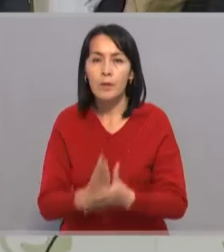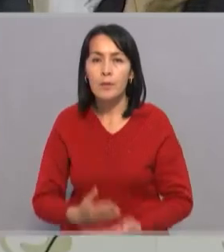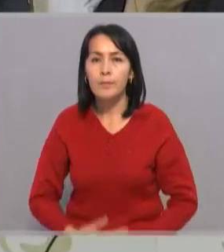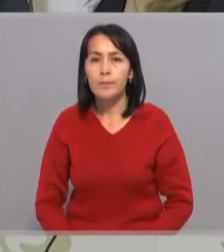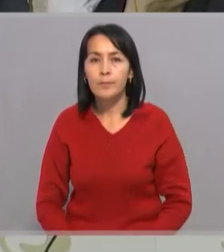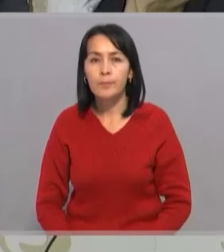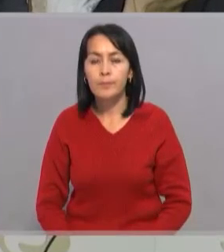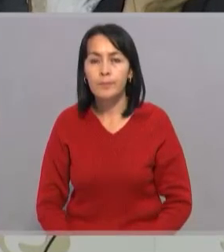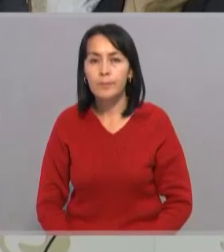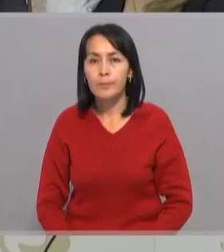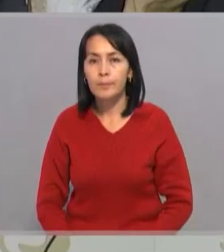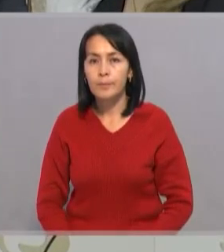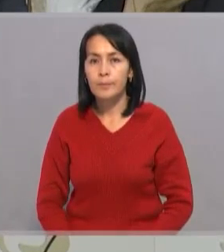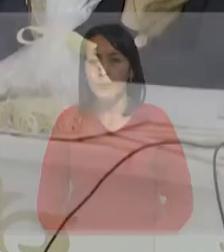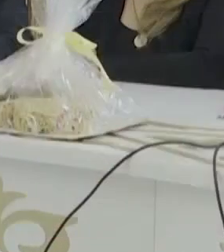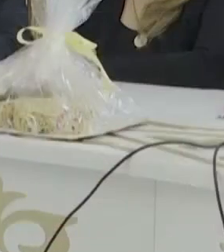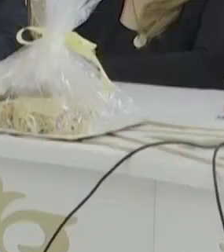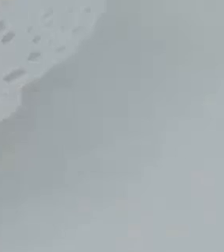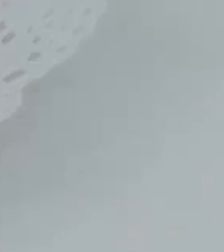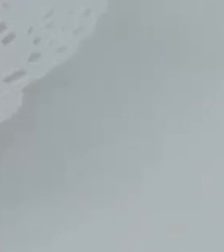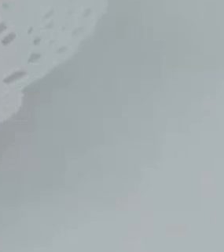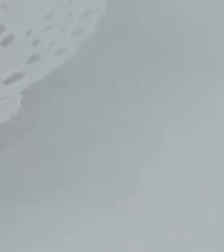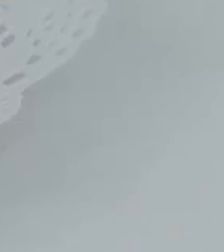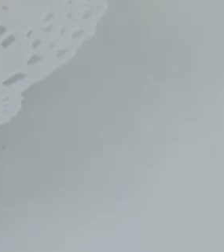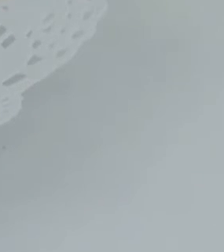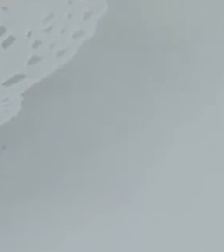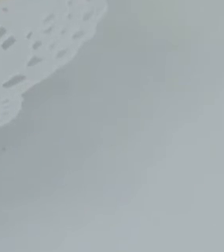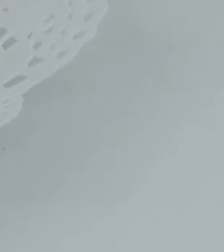үлес қосып келеді. Лаура Сарман, Нұркен Шалбиев, Асылбек Мансұрхан, жаңалықтар.